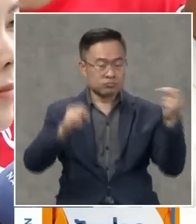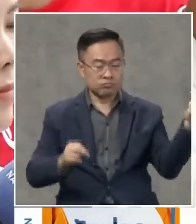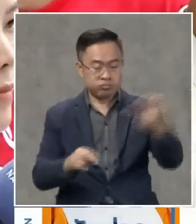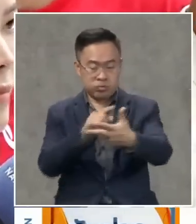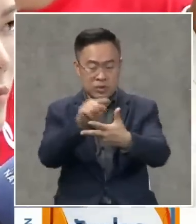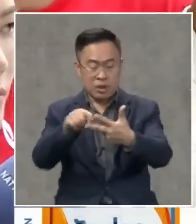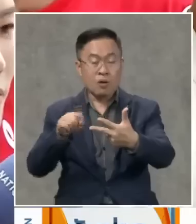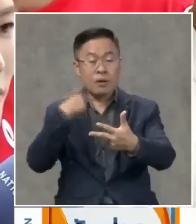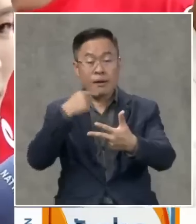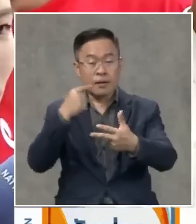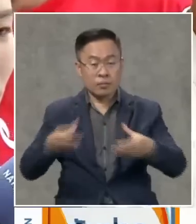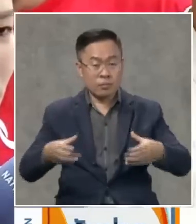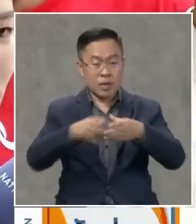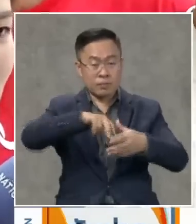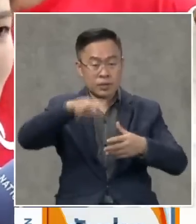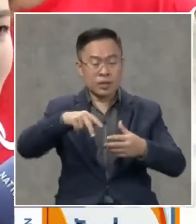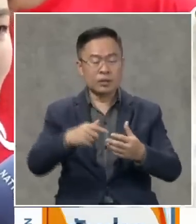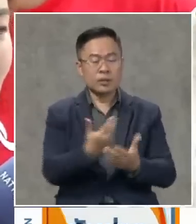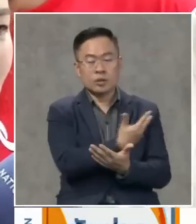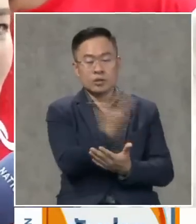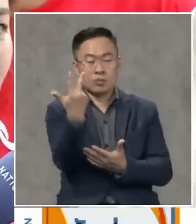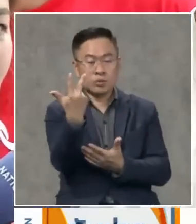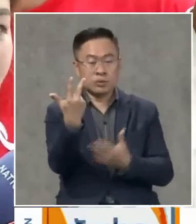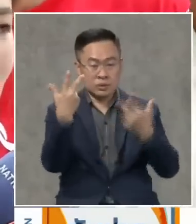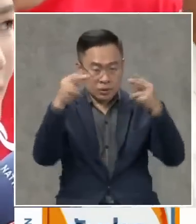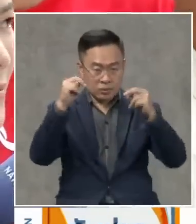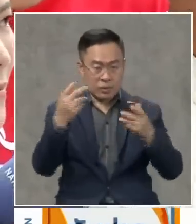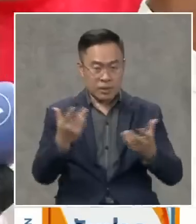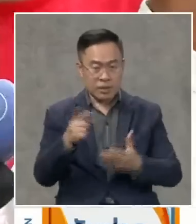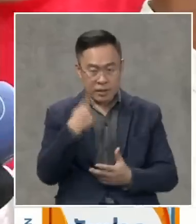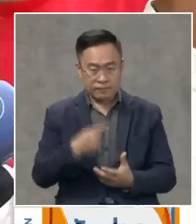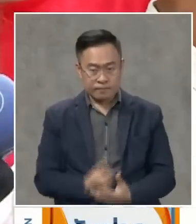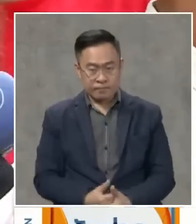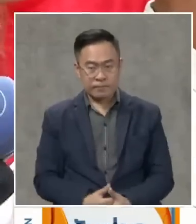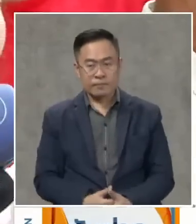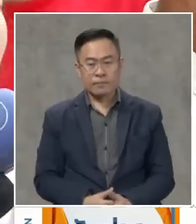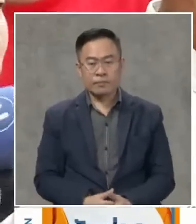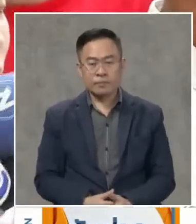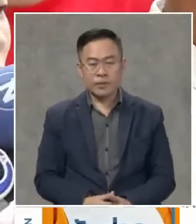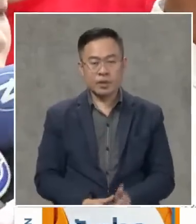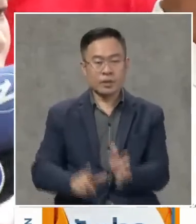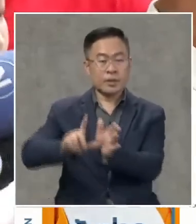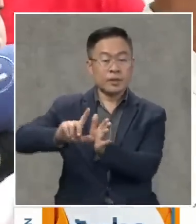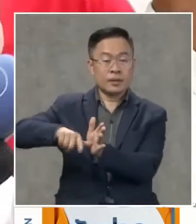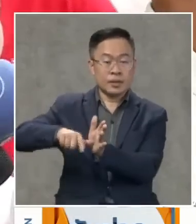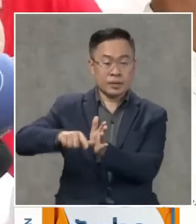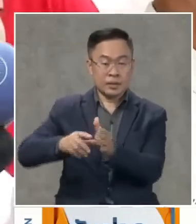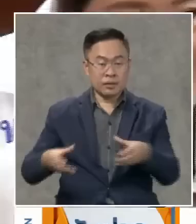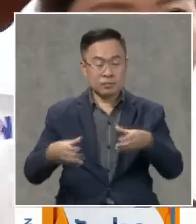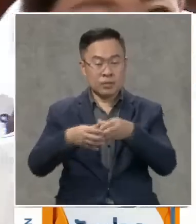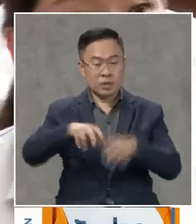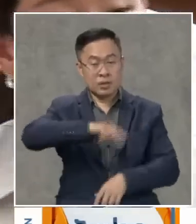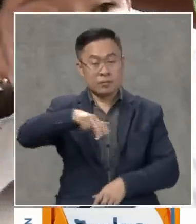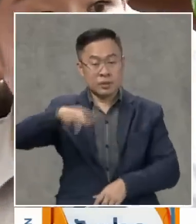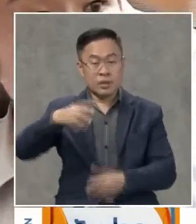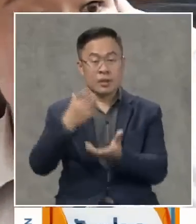ว่าหลังจากเขายุบประกาศยุบสภาแล้วเราก็พร้อมที่จะประกาศ นะครับ ขณะที่นายประเสริฐจันทระดวงทองเลขาธิการพรรคเพื่อไทยก็ยืนยันนะคะ